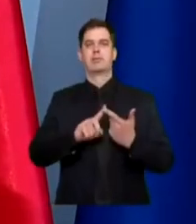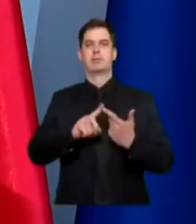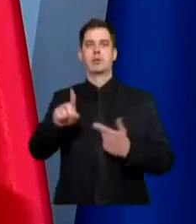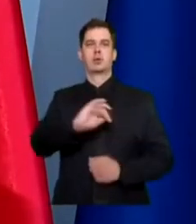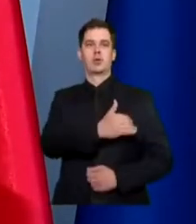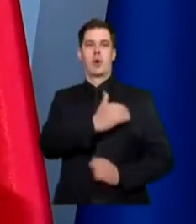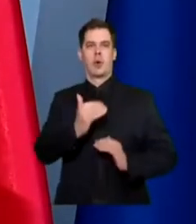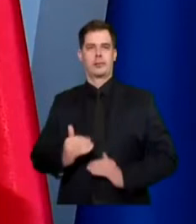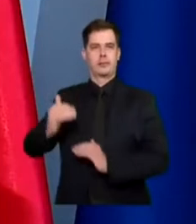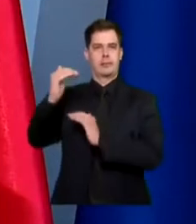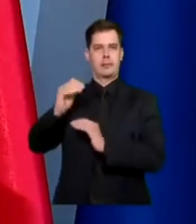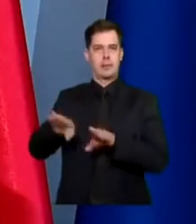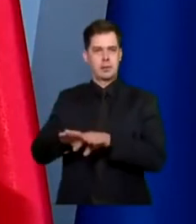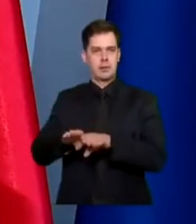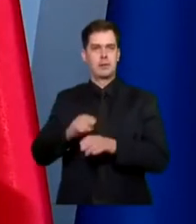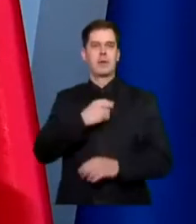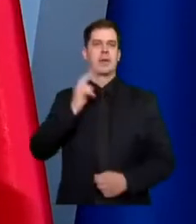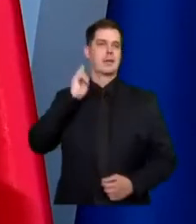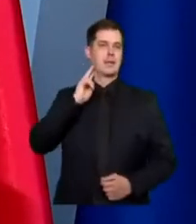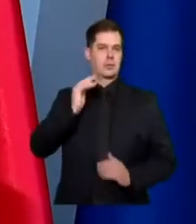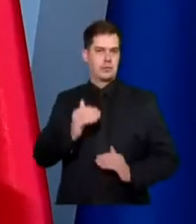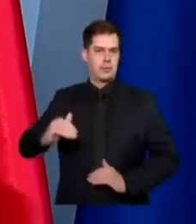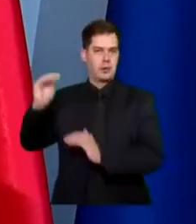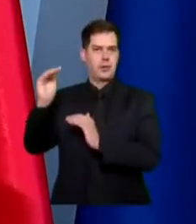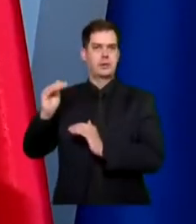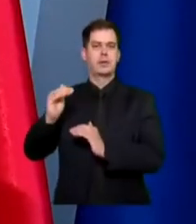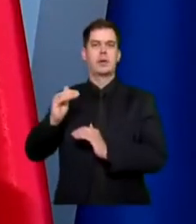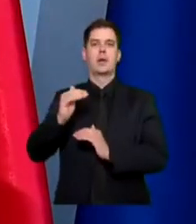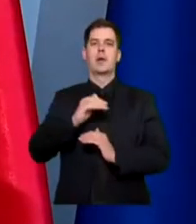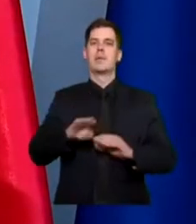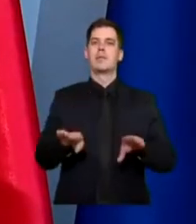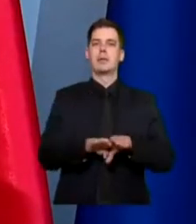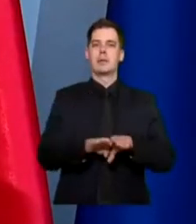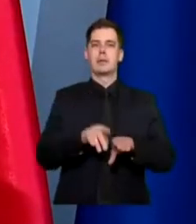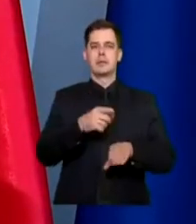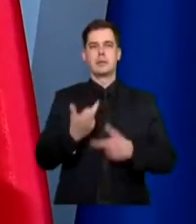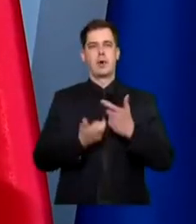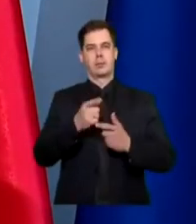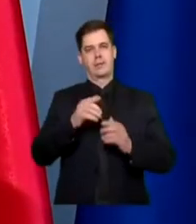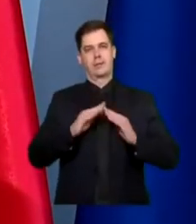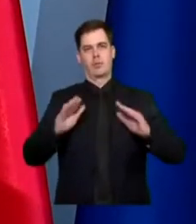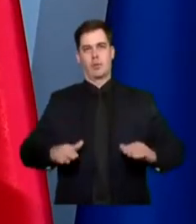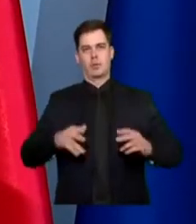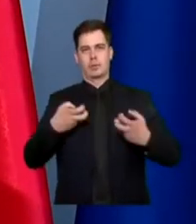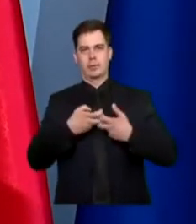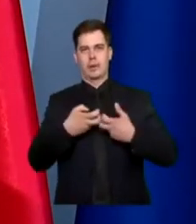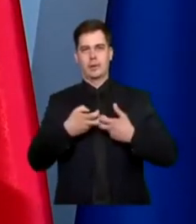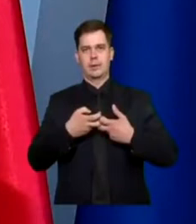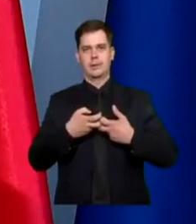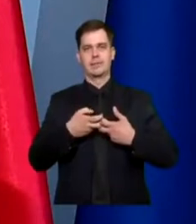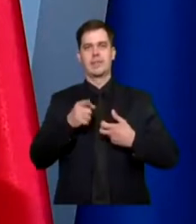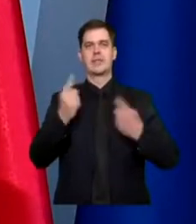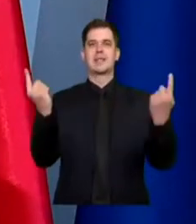szkół ponadpodstawowych, ponadgimnazjalnych, uczniowie szkół podstawowych w formie zdalnej. Niestety obecne